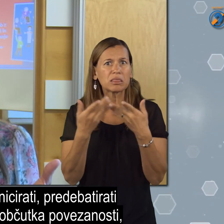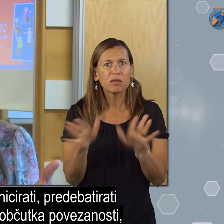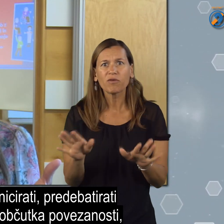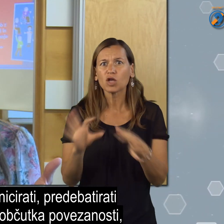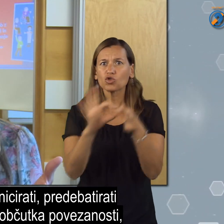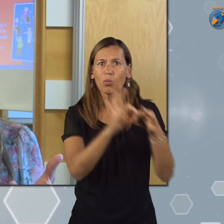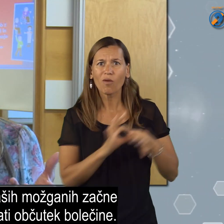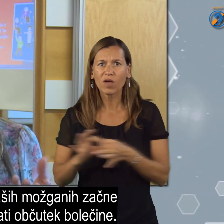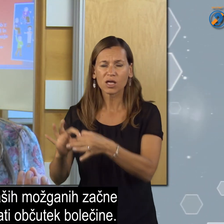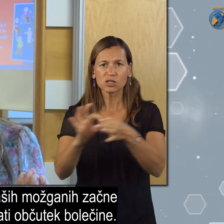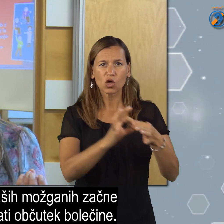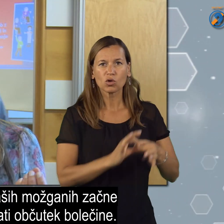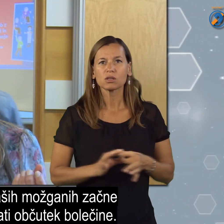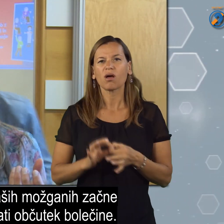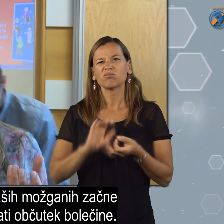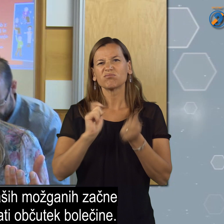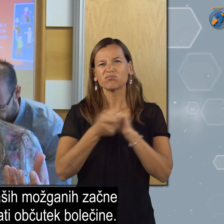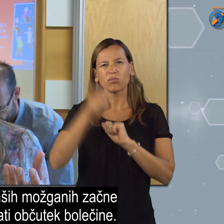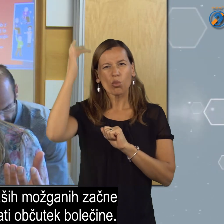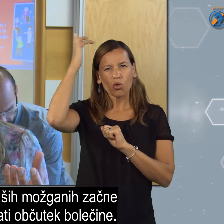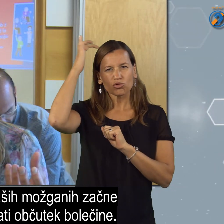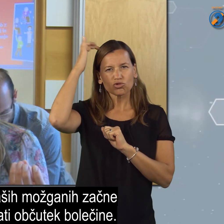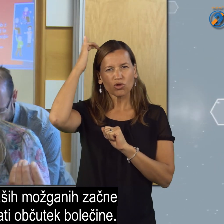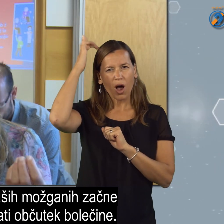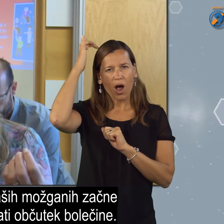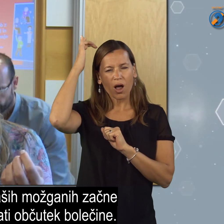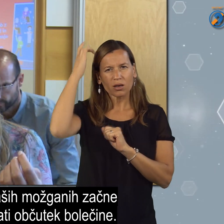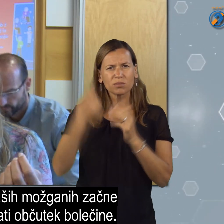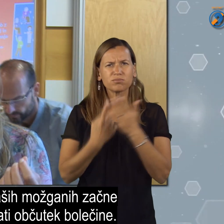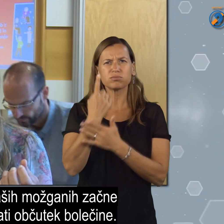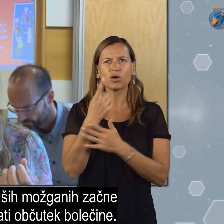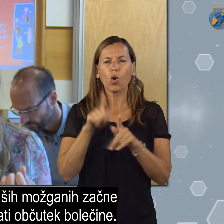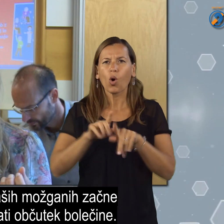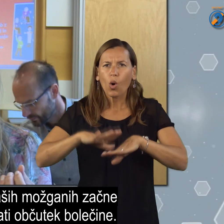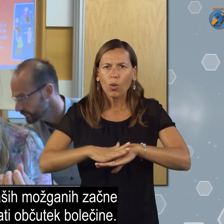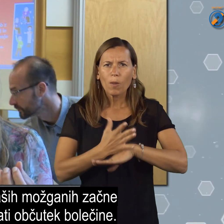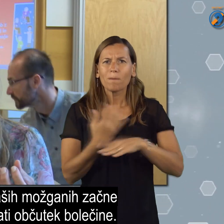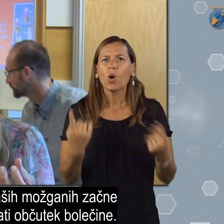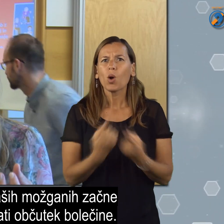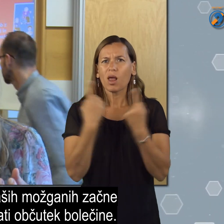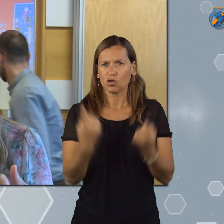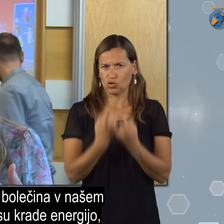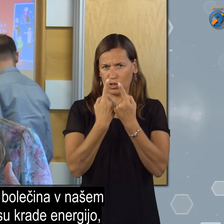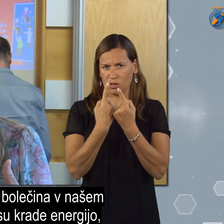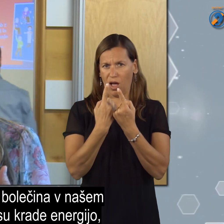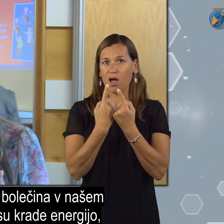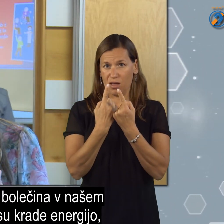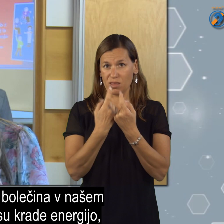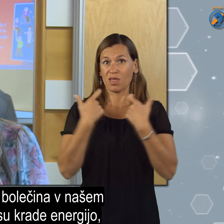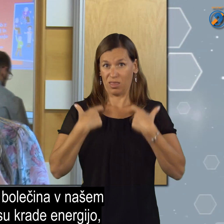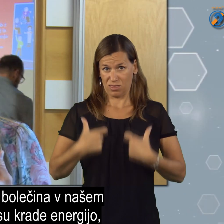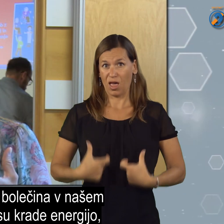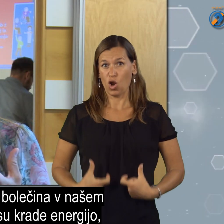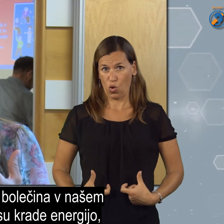te povezanosti, se v naših možganih začne pojavljati kot en občutek bolečine. In ta bolečina v našem